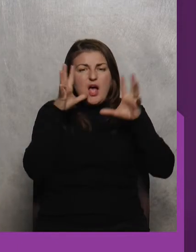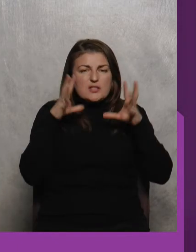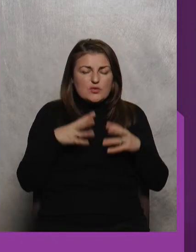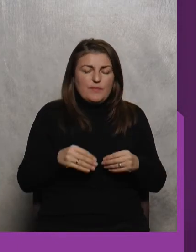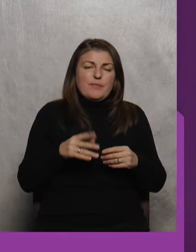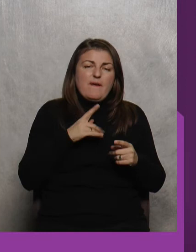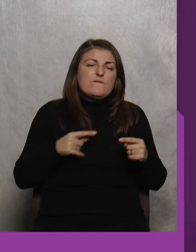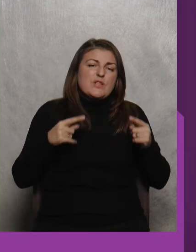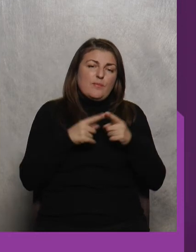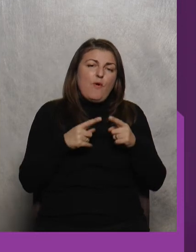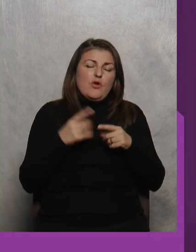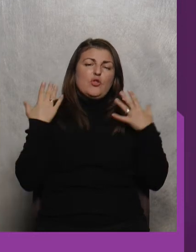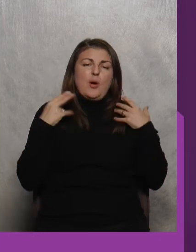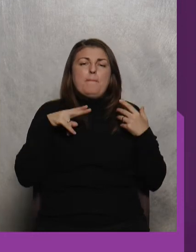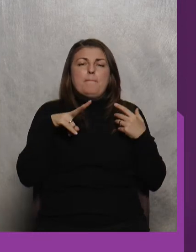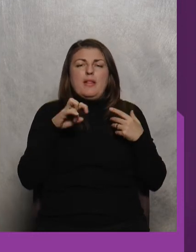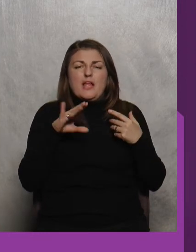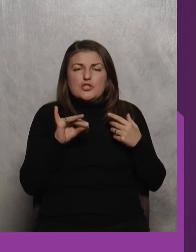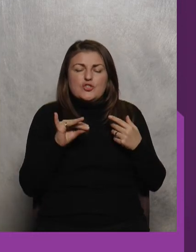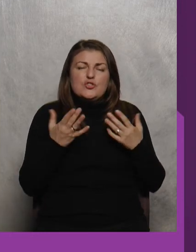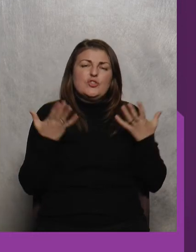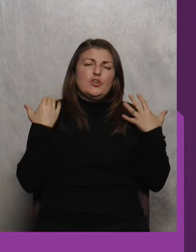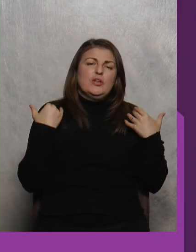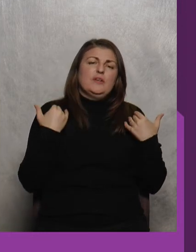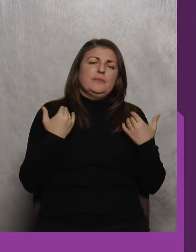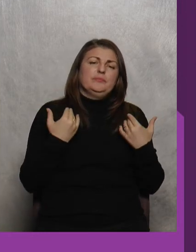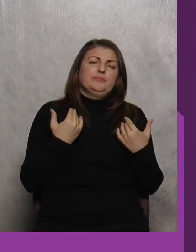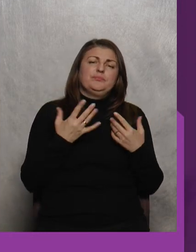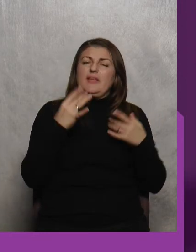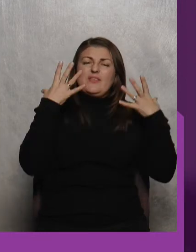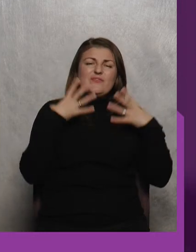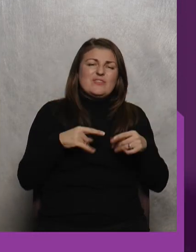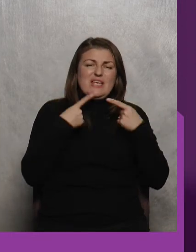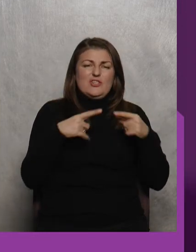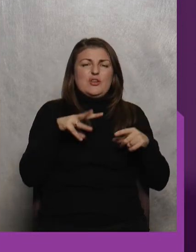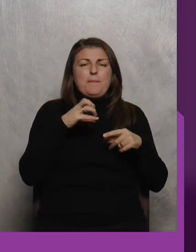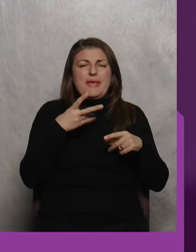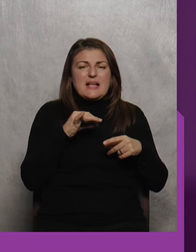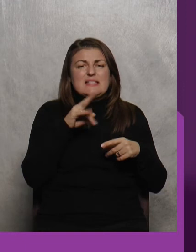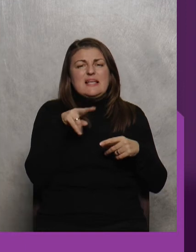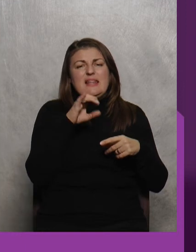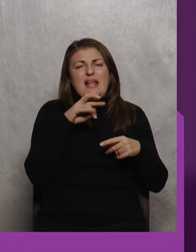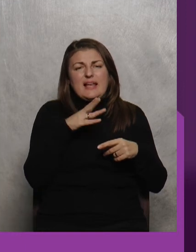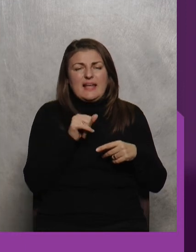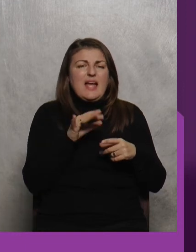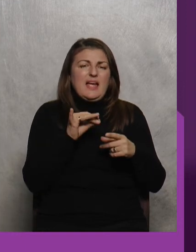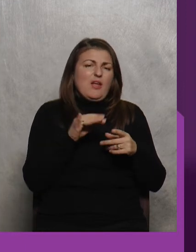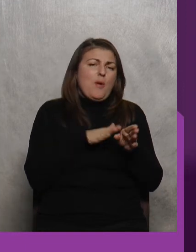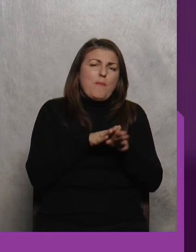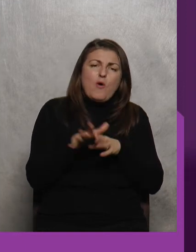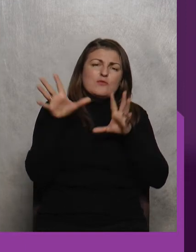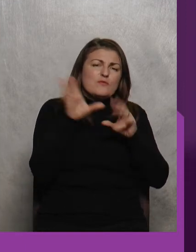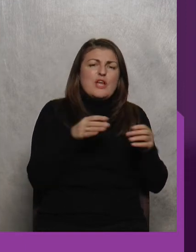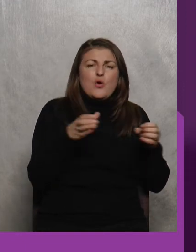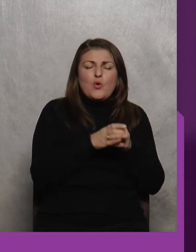одночасно. Відповідно, плечі і всі інші м'язи, дельта, і, ну, повністю всі